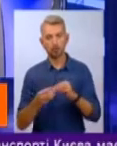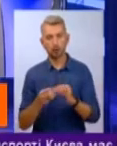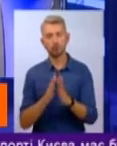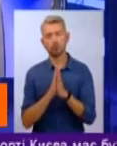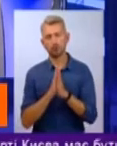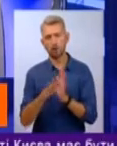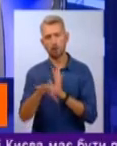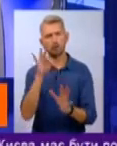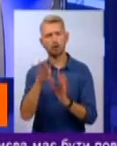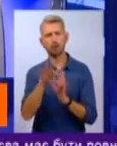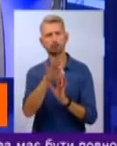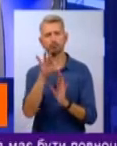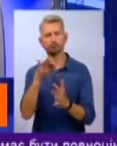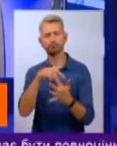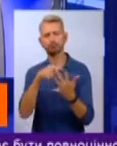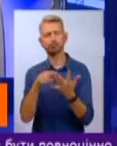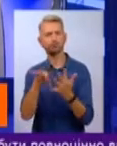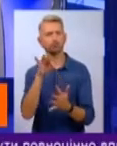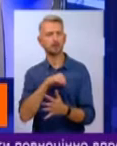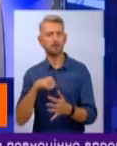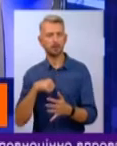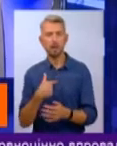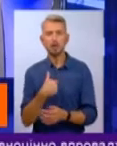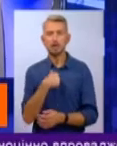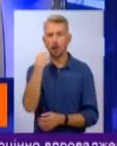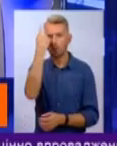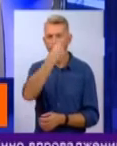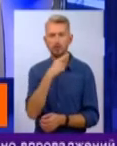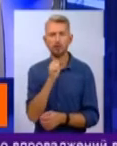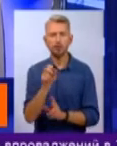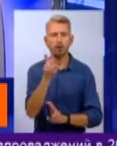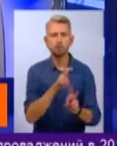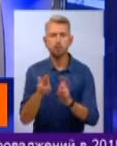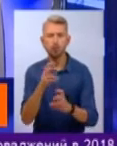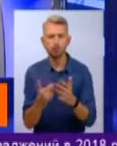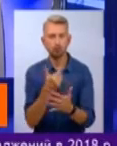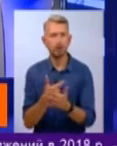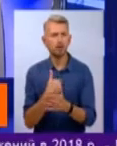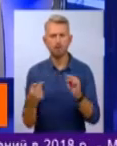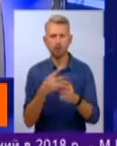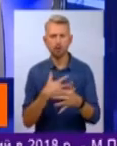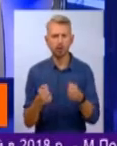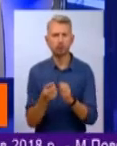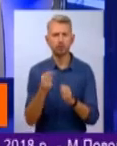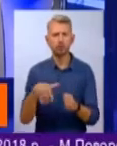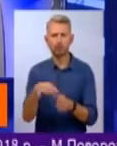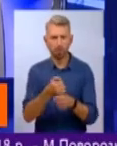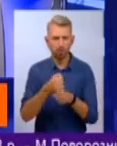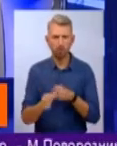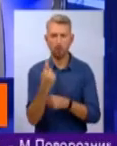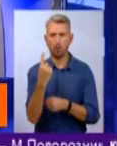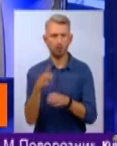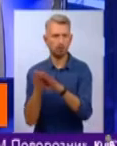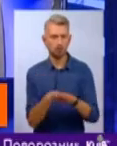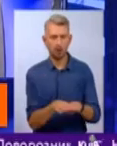ласка, обирайте ту чи іншу модель. Тобто я особисто за диверсифікацію. Я проти категорично того, щоб всім нав'язувалась одна модель.